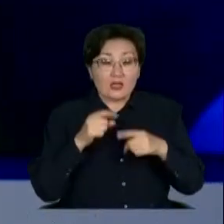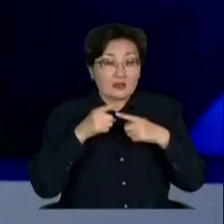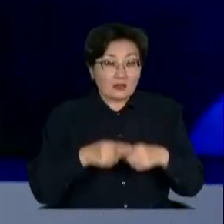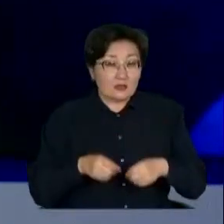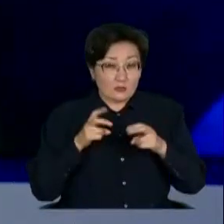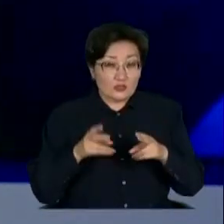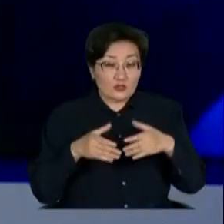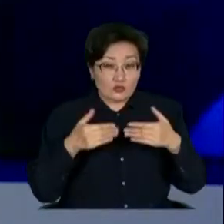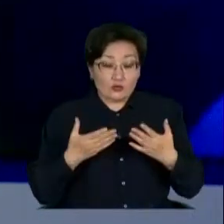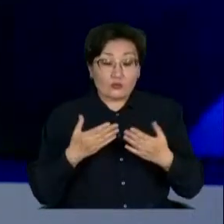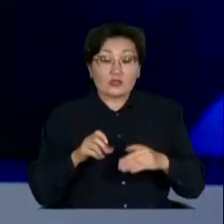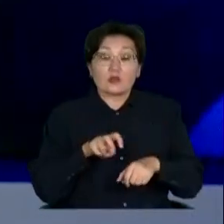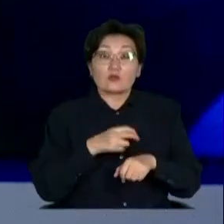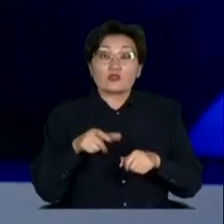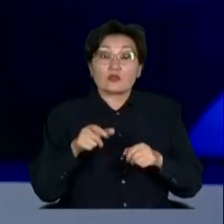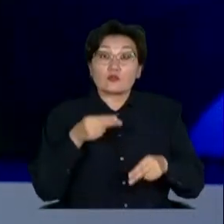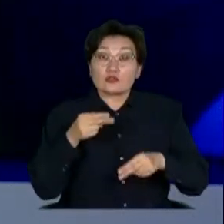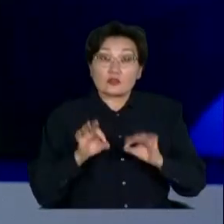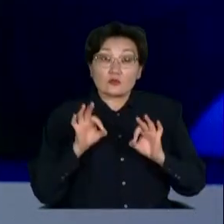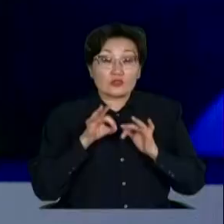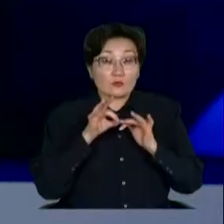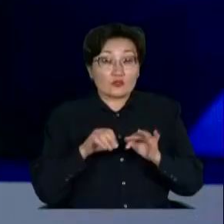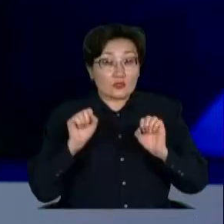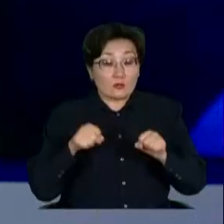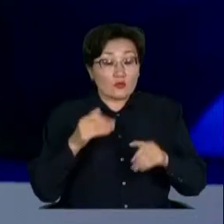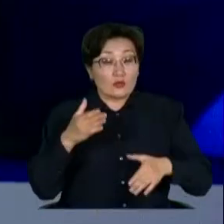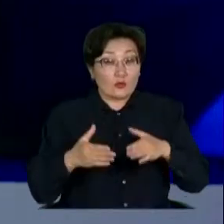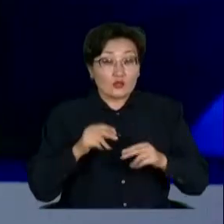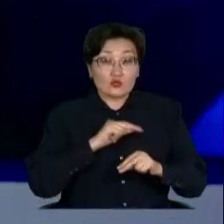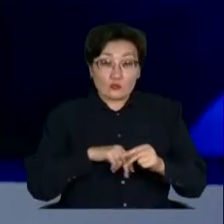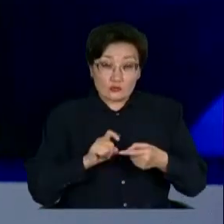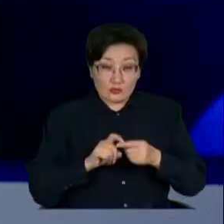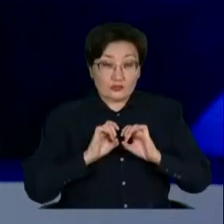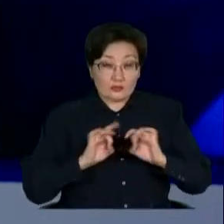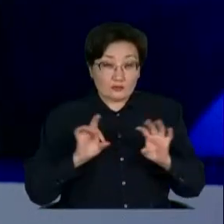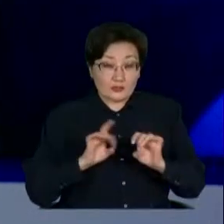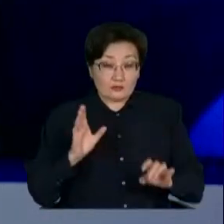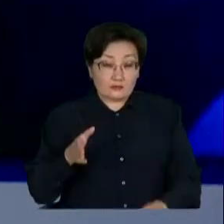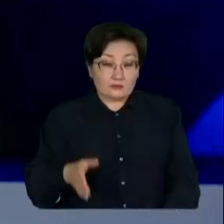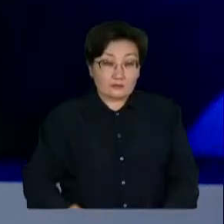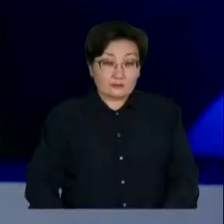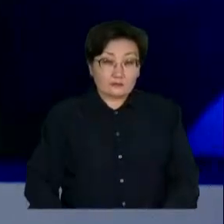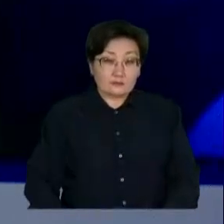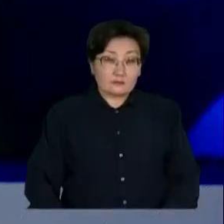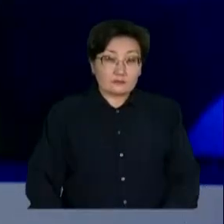дейді мамандар. Отаны қалтықсыз өткізуге мүмкіндік беретін робот жұмысы туралы толығырақ тілші материалында.